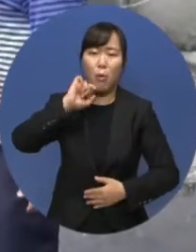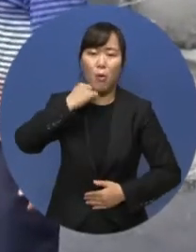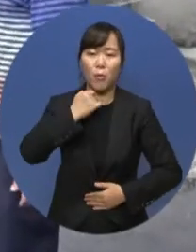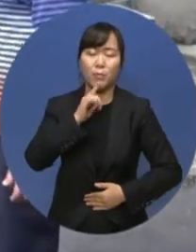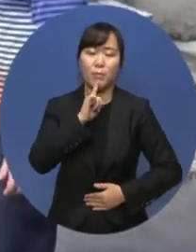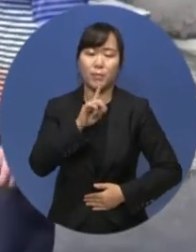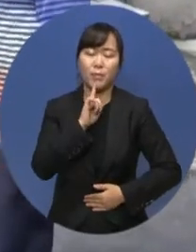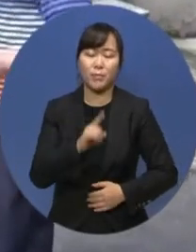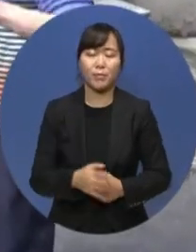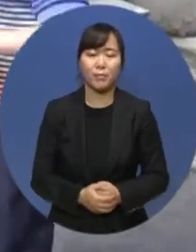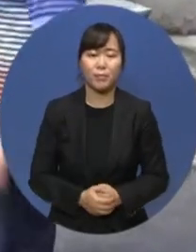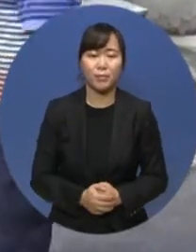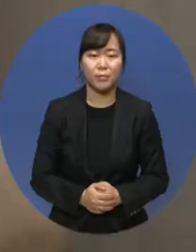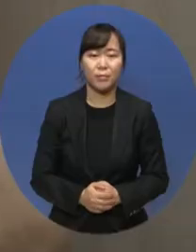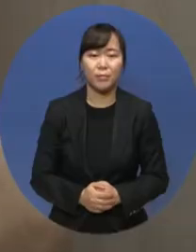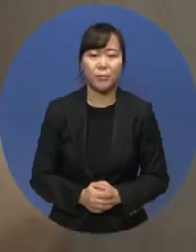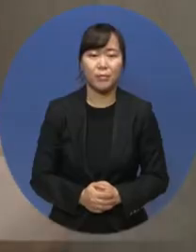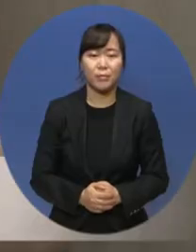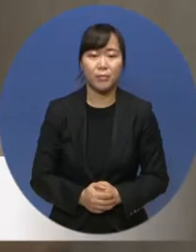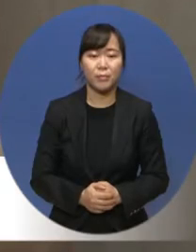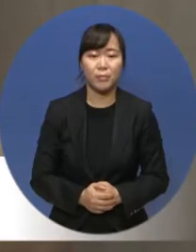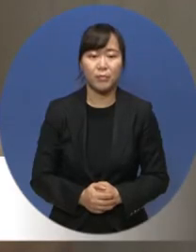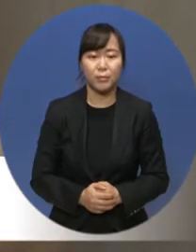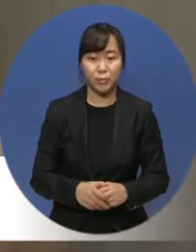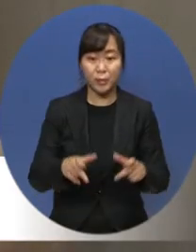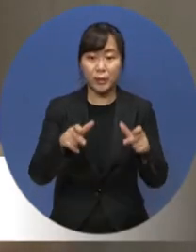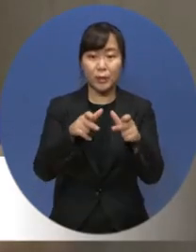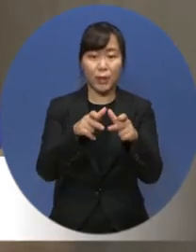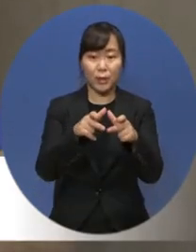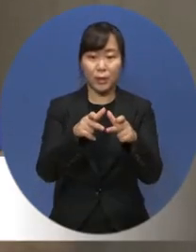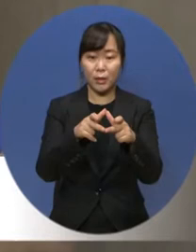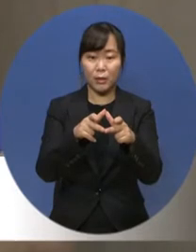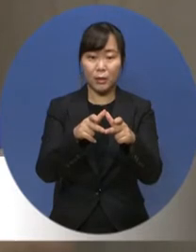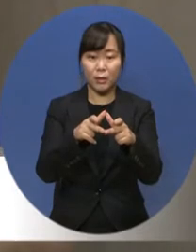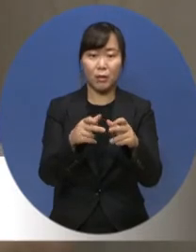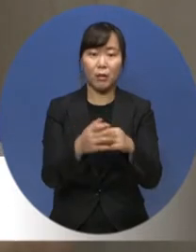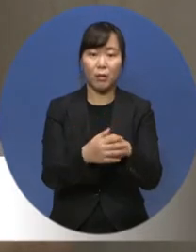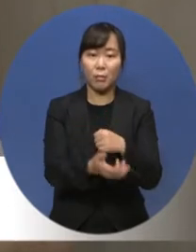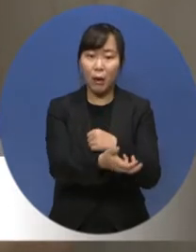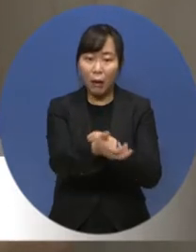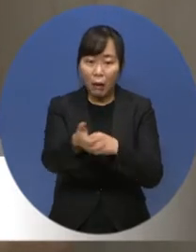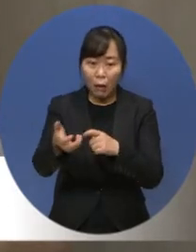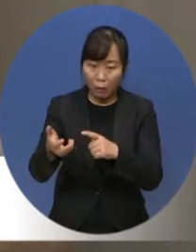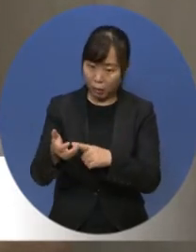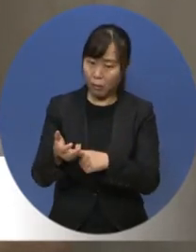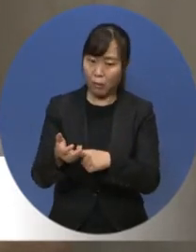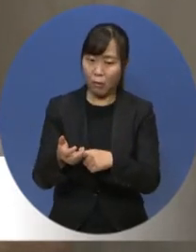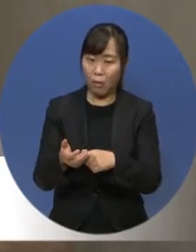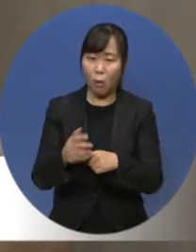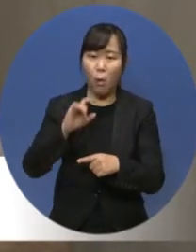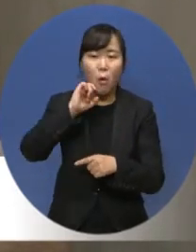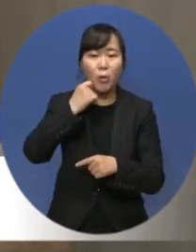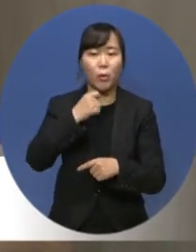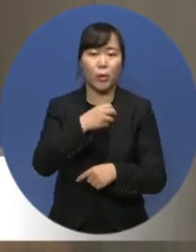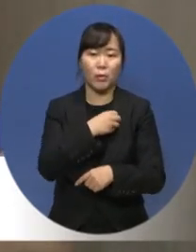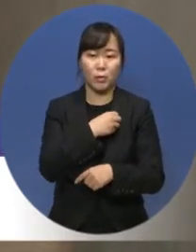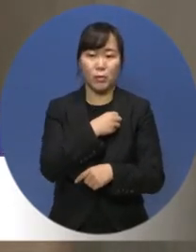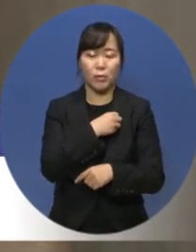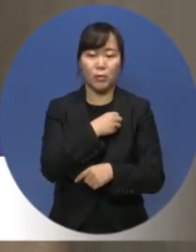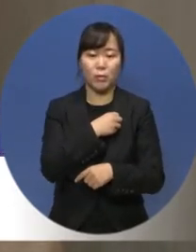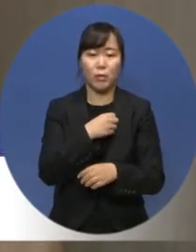많다고 호소하고 있습니다. 장애인들이 다니면서 어려운 우리 회원들한테